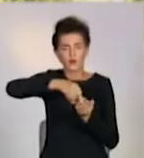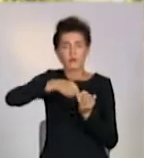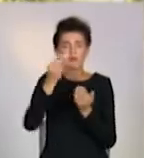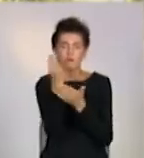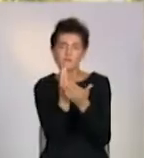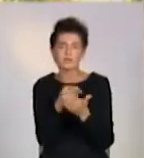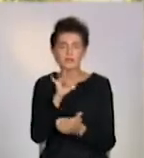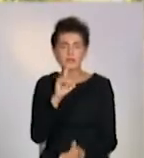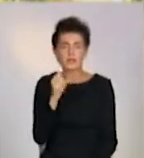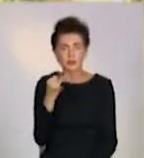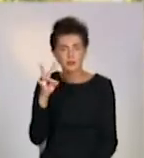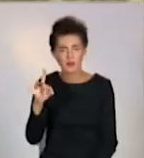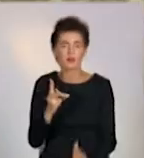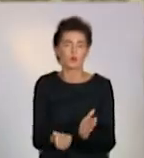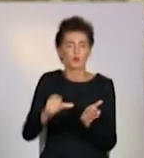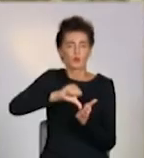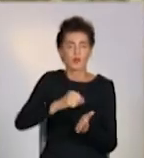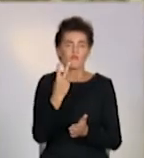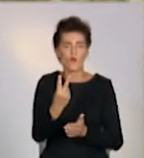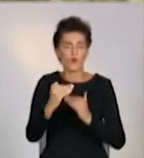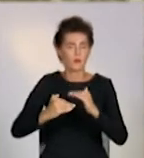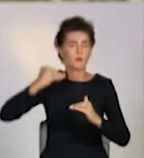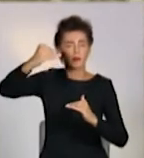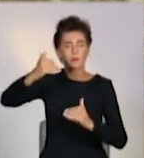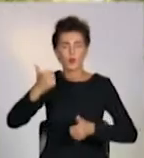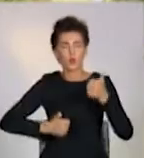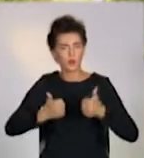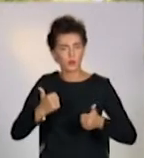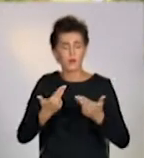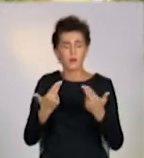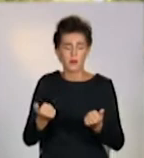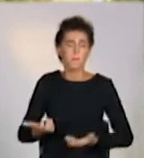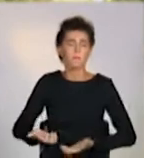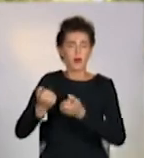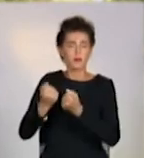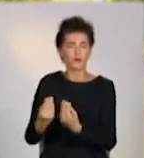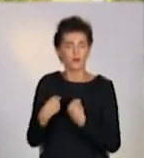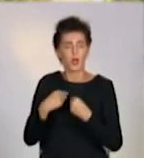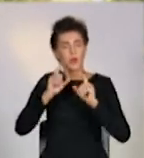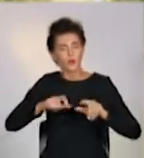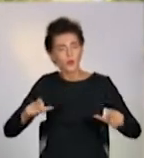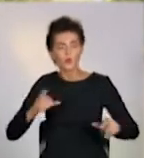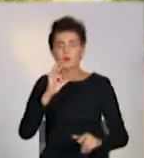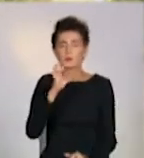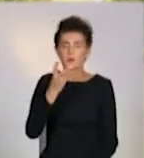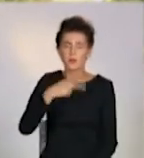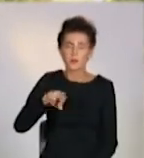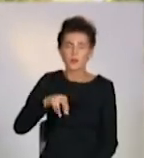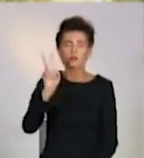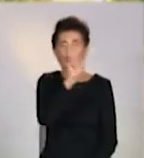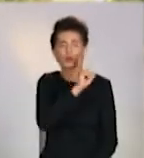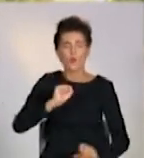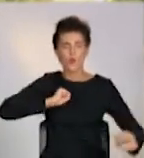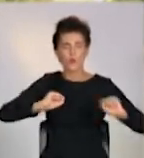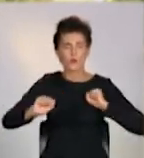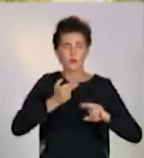уже принять участие во втором этапе конкурса. Действительно, поддержку мы получили и у жителей, и у СМД, организованных участников, так